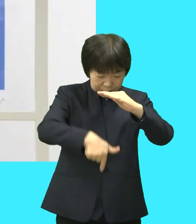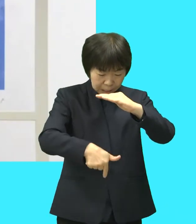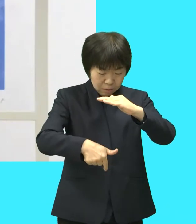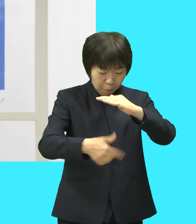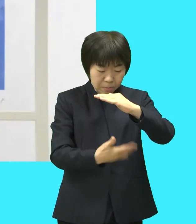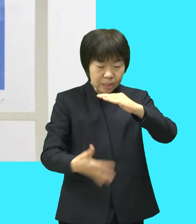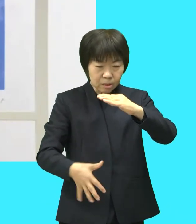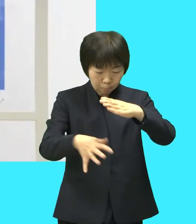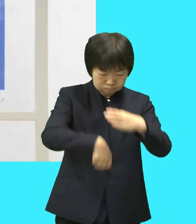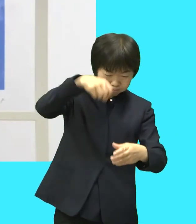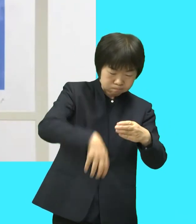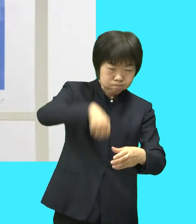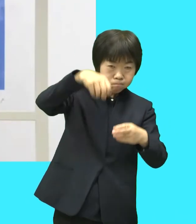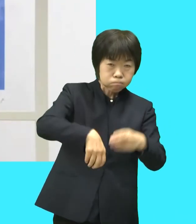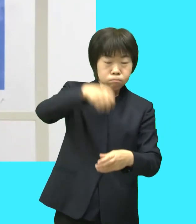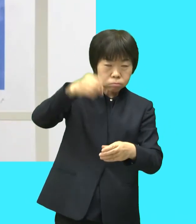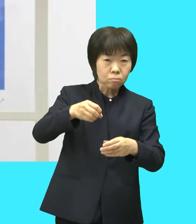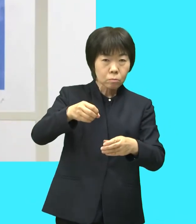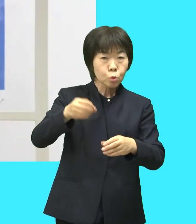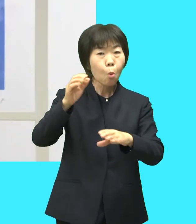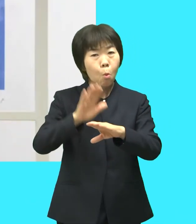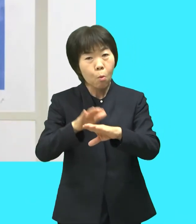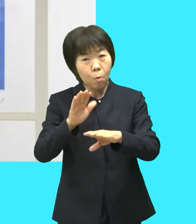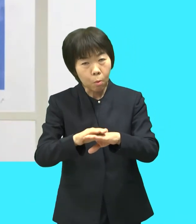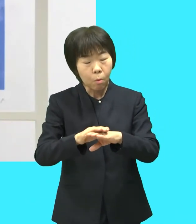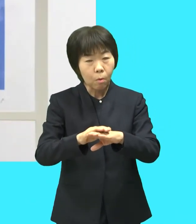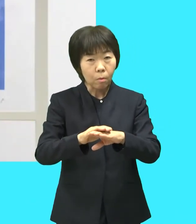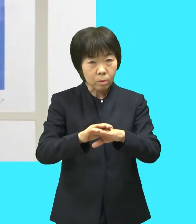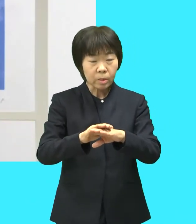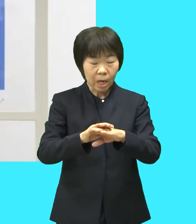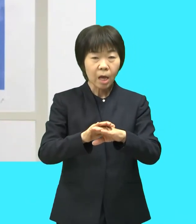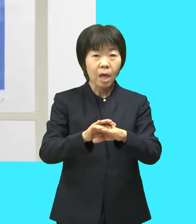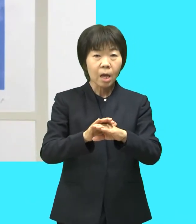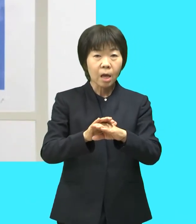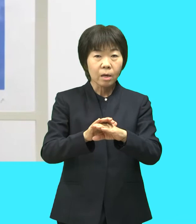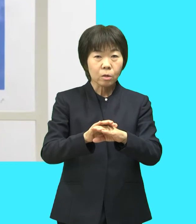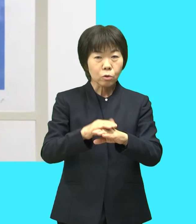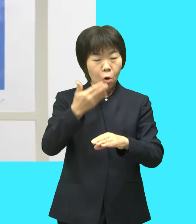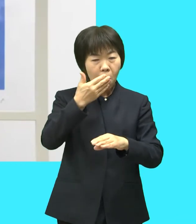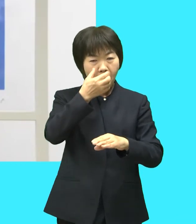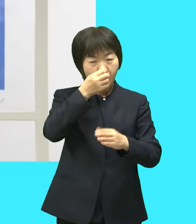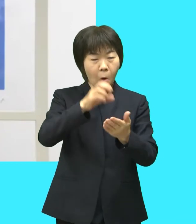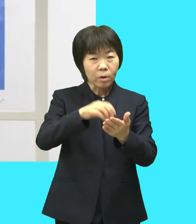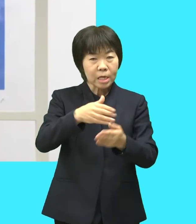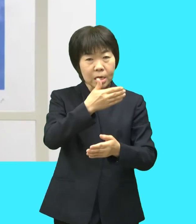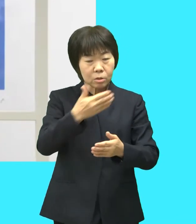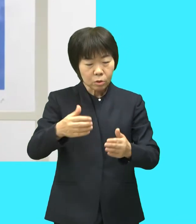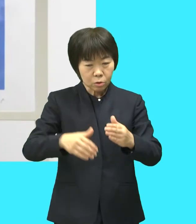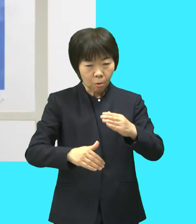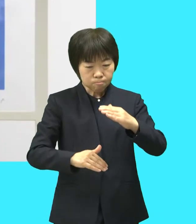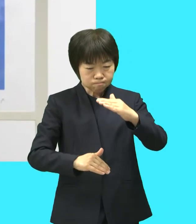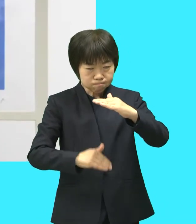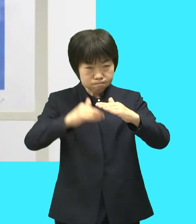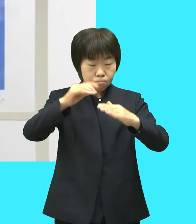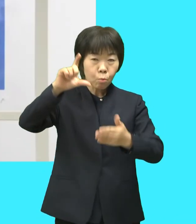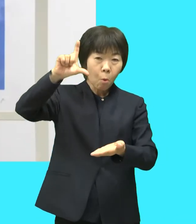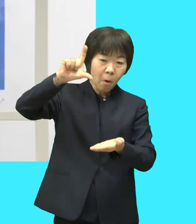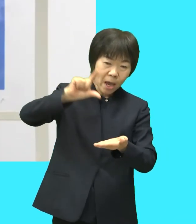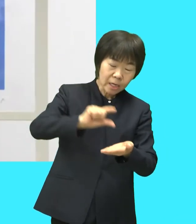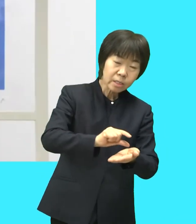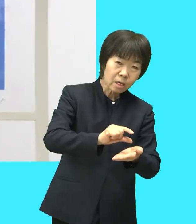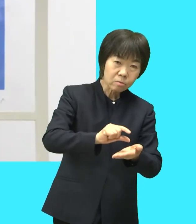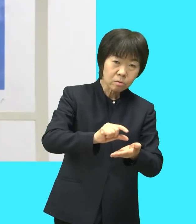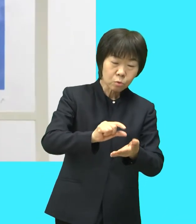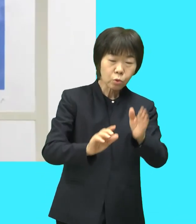り重層的な対策によってこの汚染水の発生の総量を減らしているというところを非常に興味深